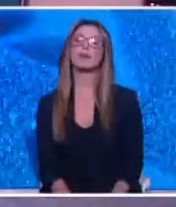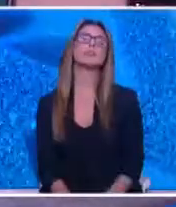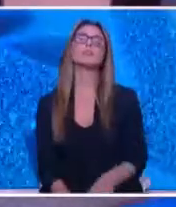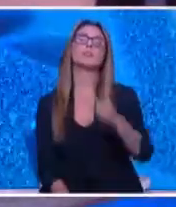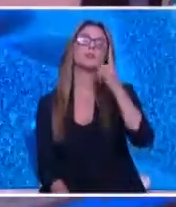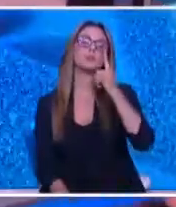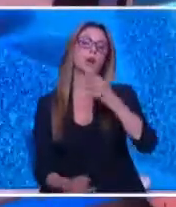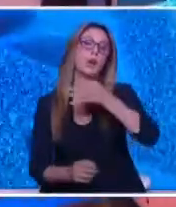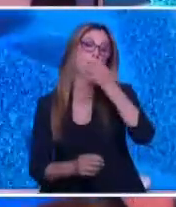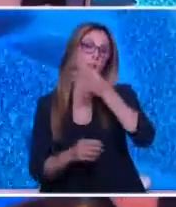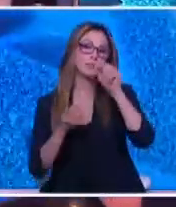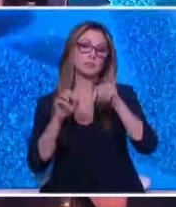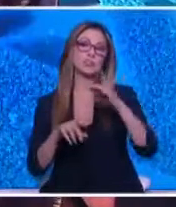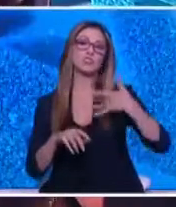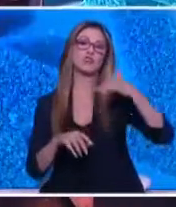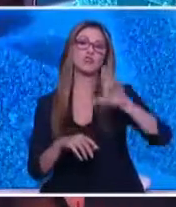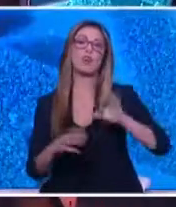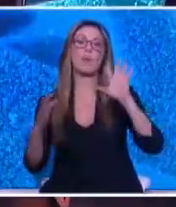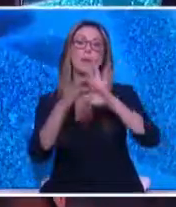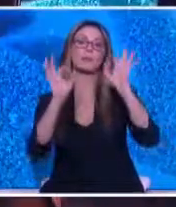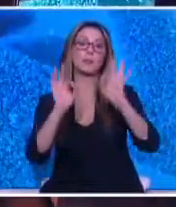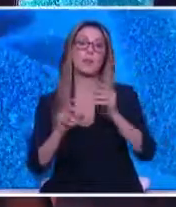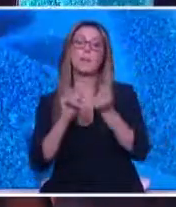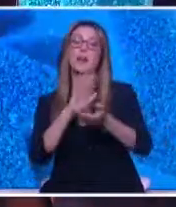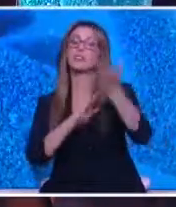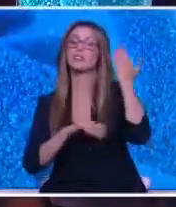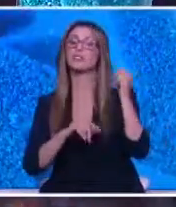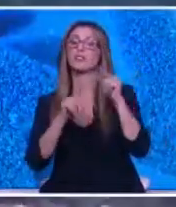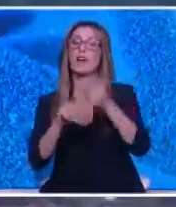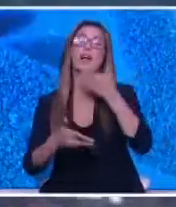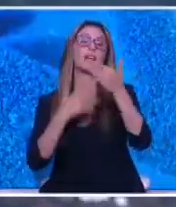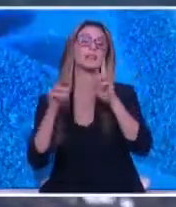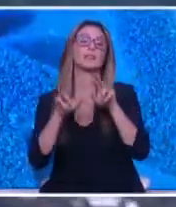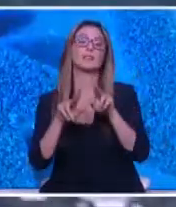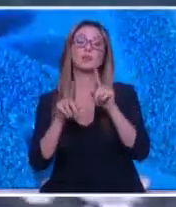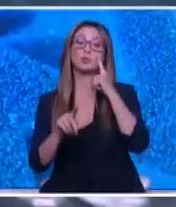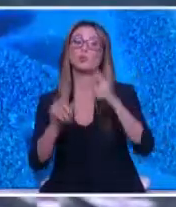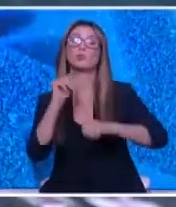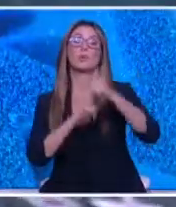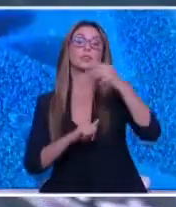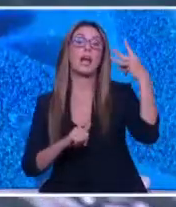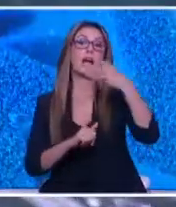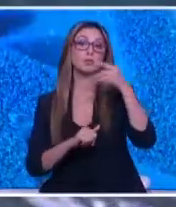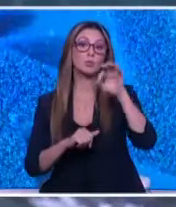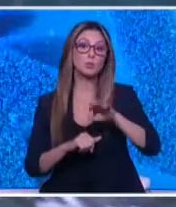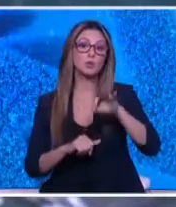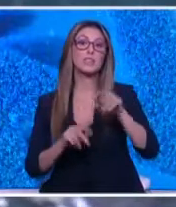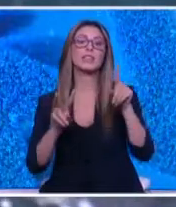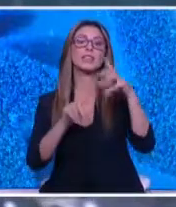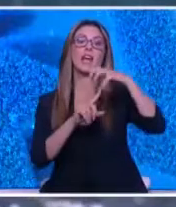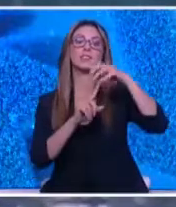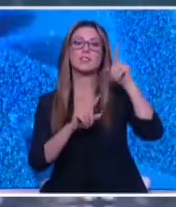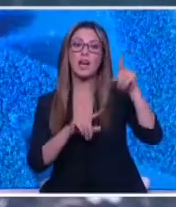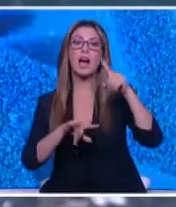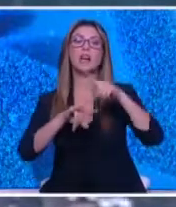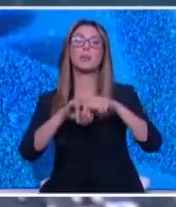Sevgili seyirciler, ana haber bültenine bir canlı bağlantıyla başlayacağız. Az önce de bültenin başında aktardığımız gibi Cumhurbaşkanı Recep Tayyip Erdoğan bugün Nevşehir'de Hacı